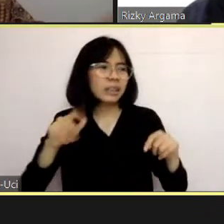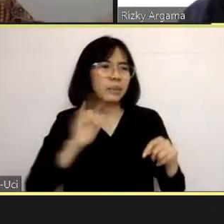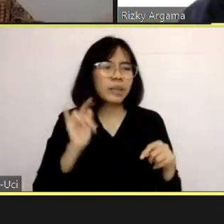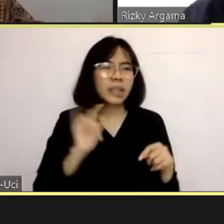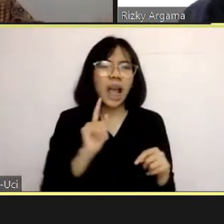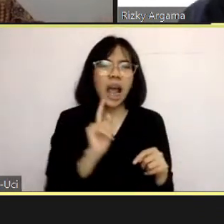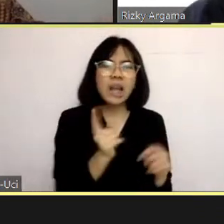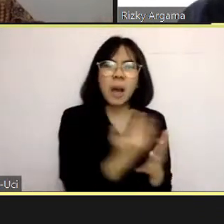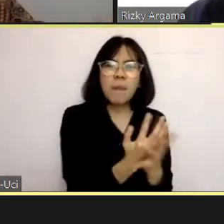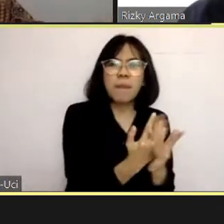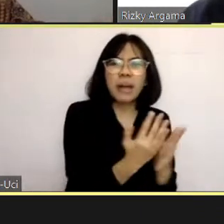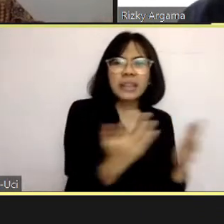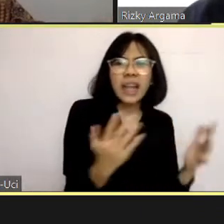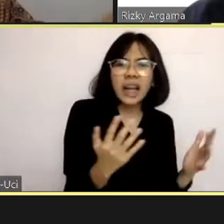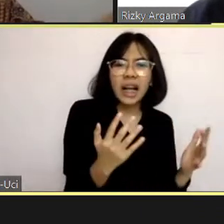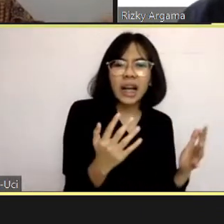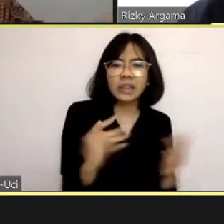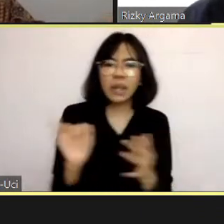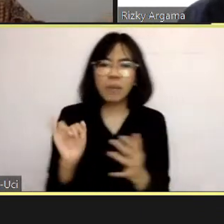isu yang kemarin yang kita lihat ya,